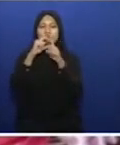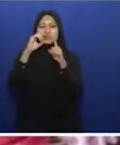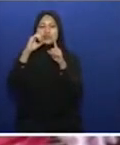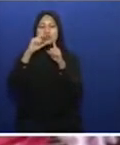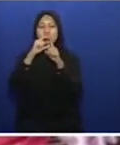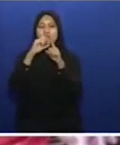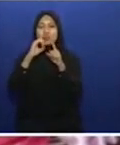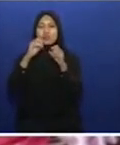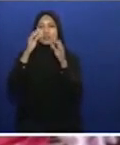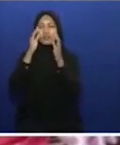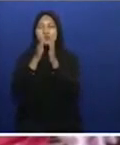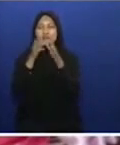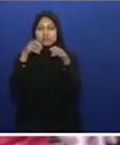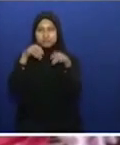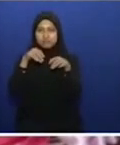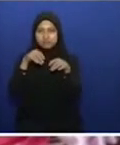akademik,